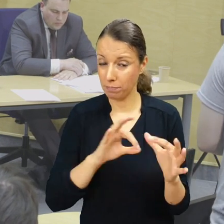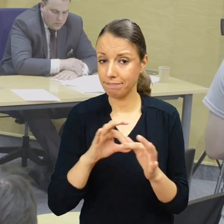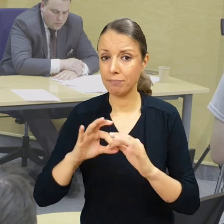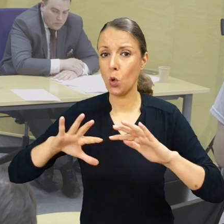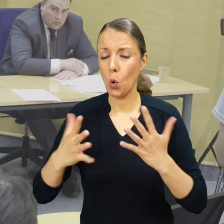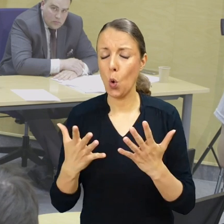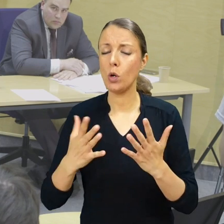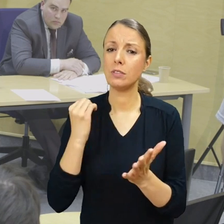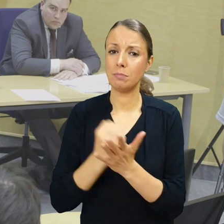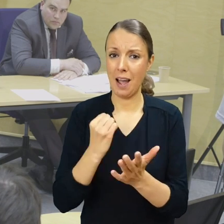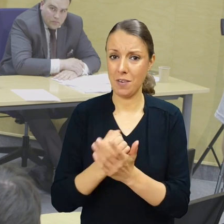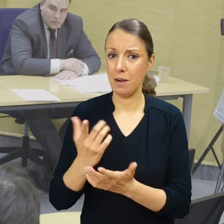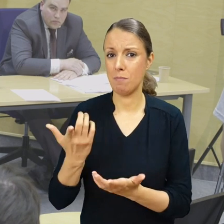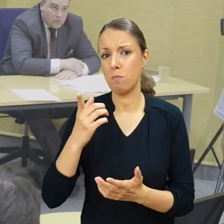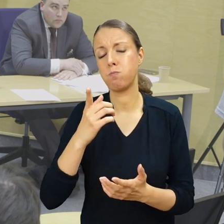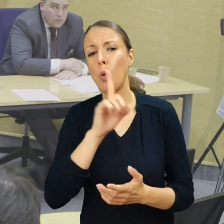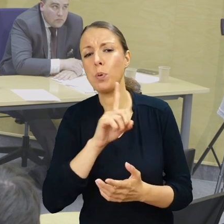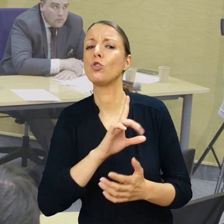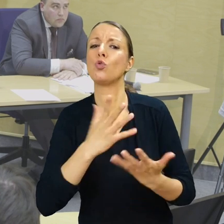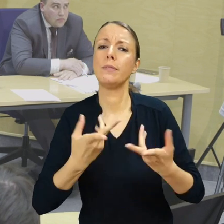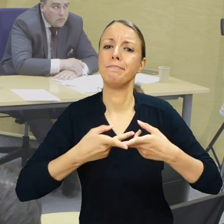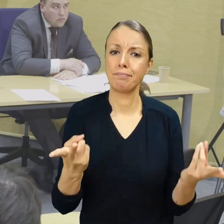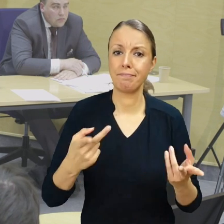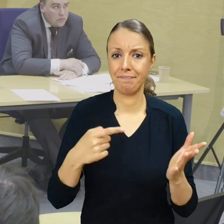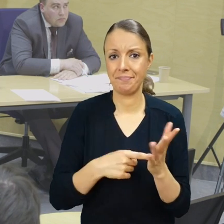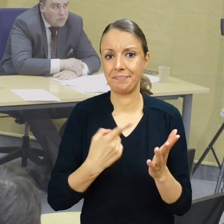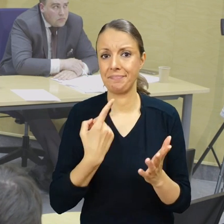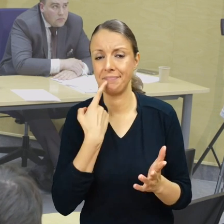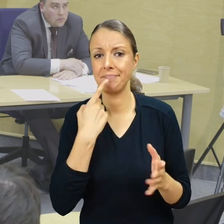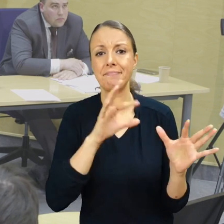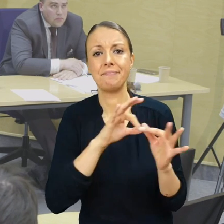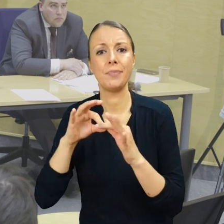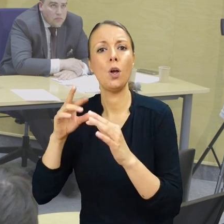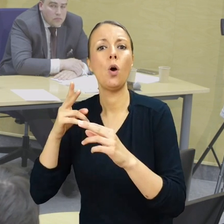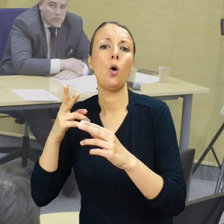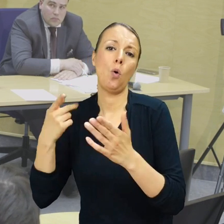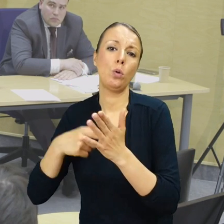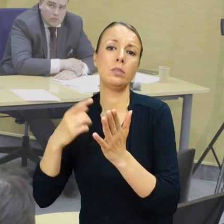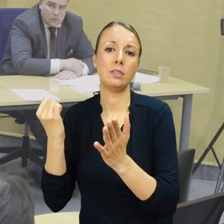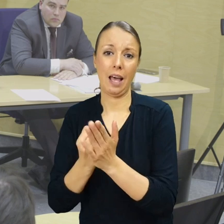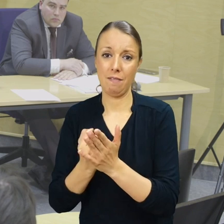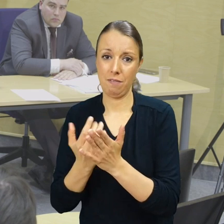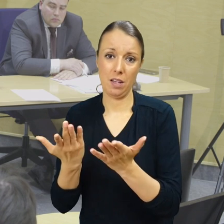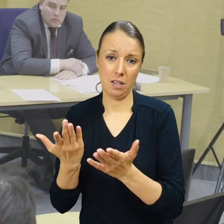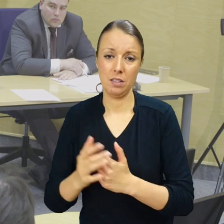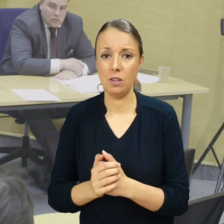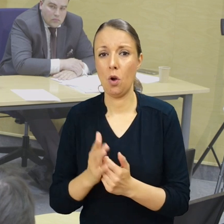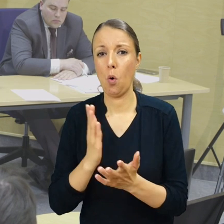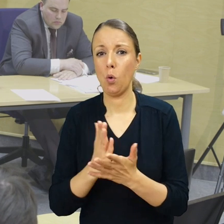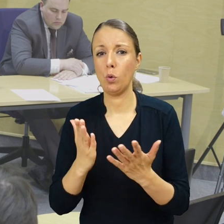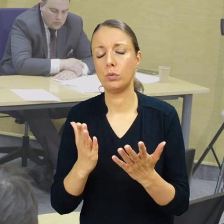poziomie języka ustawy. Ja nie będę już odsyłał do monografii,